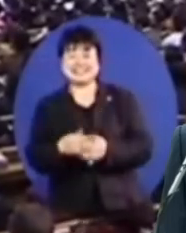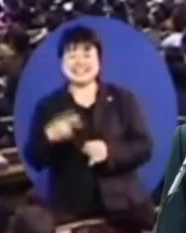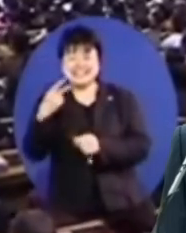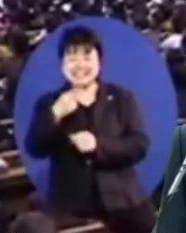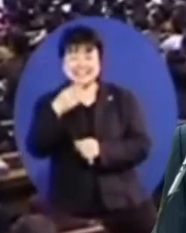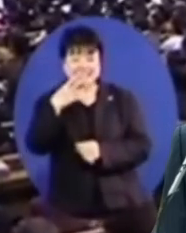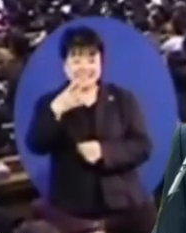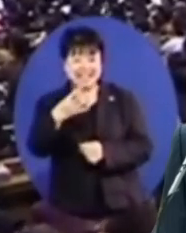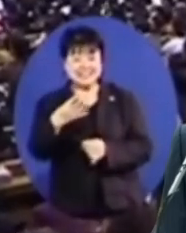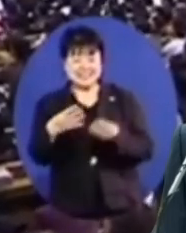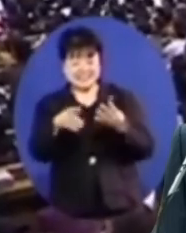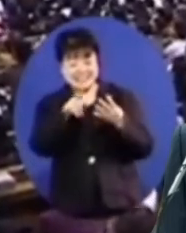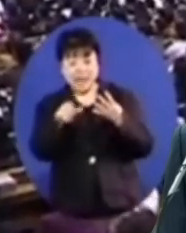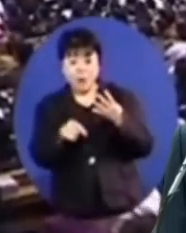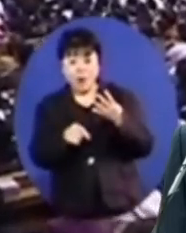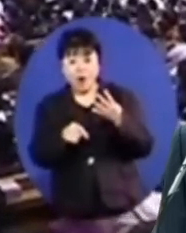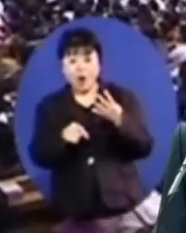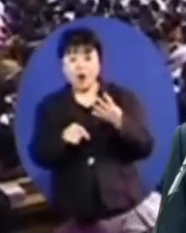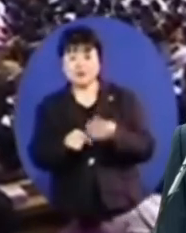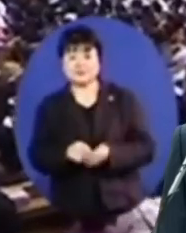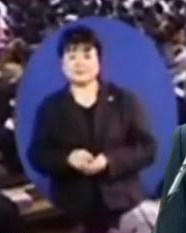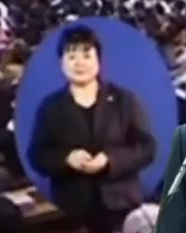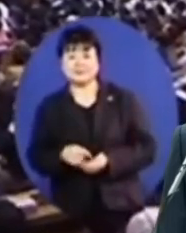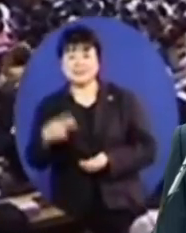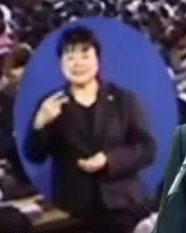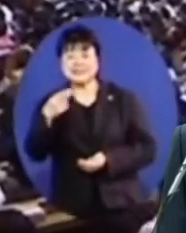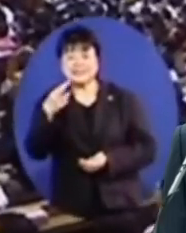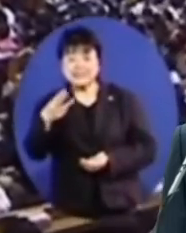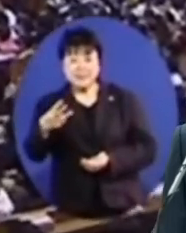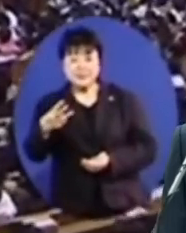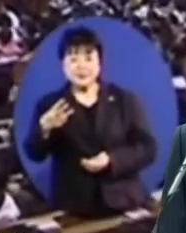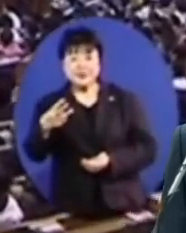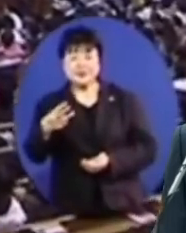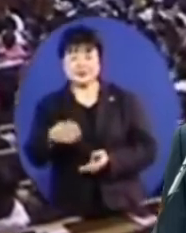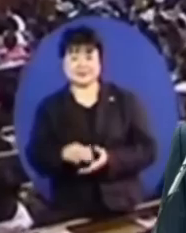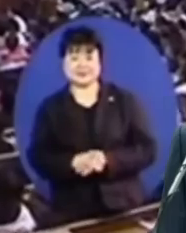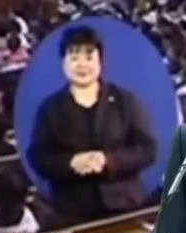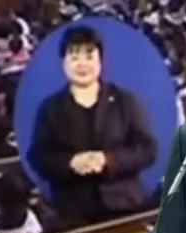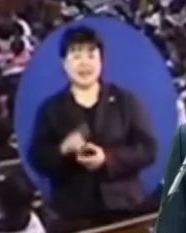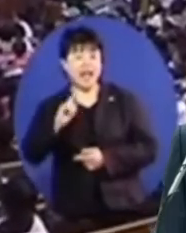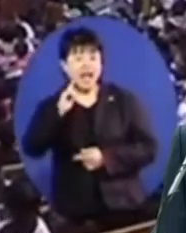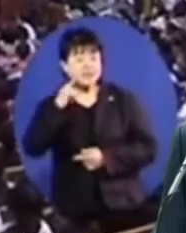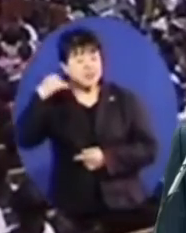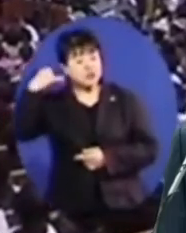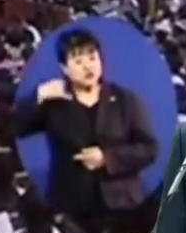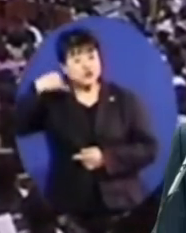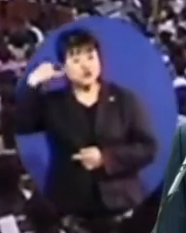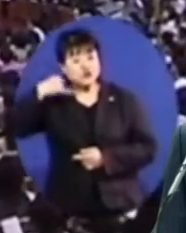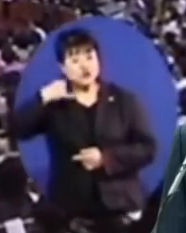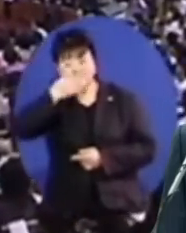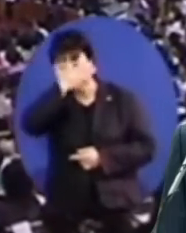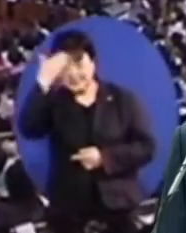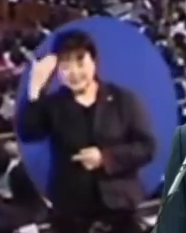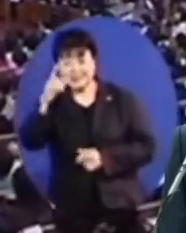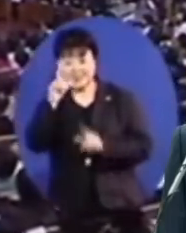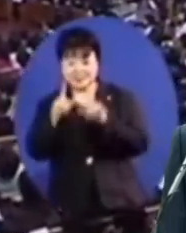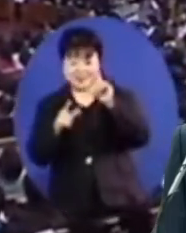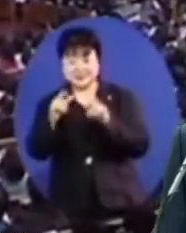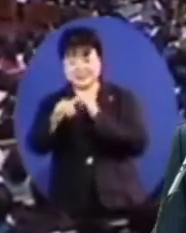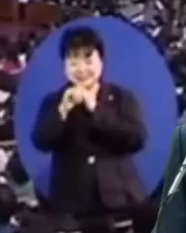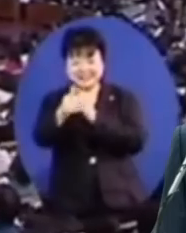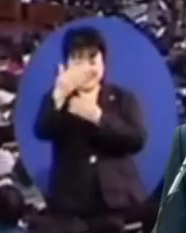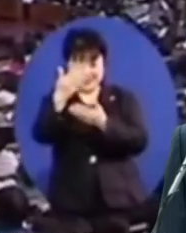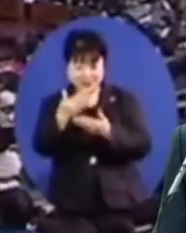2004년 4월 2003년 올해의 이름 아름다운 중국 청년상이라는 시상식이